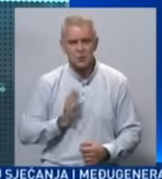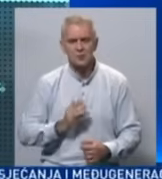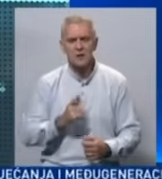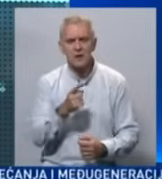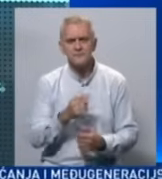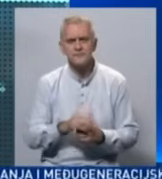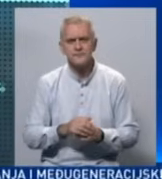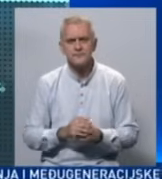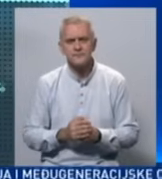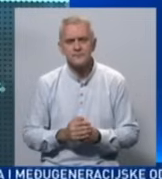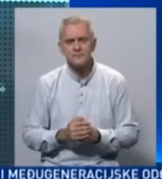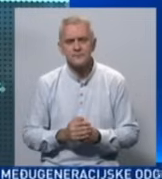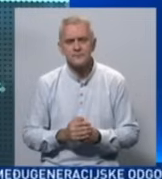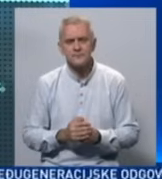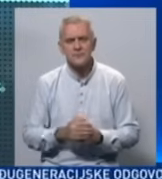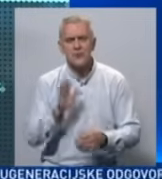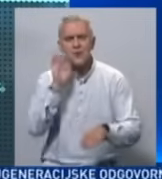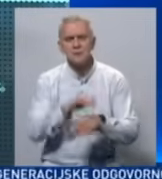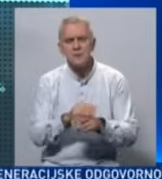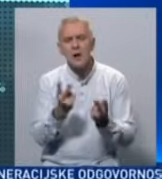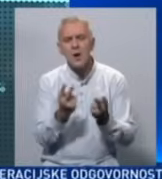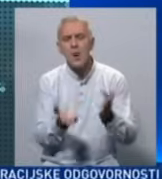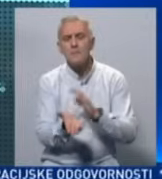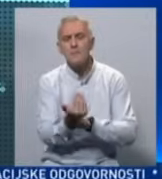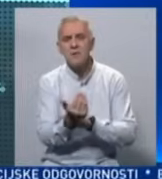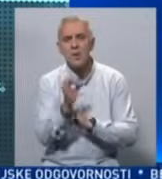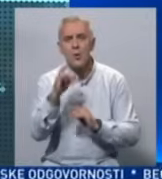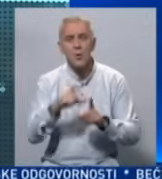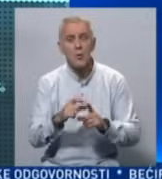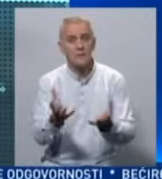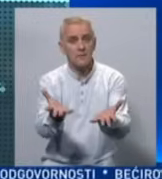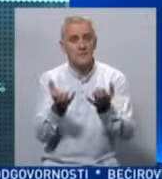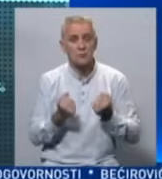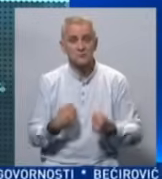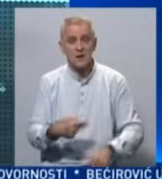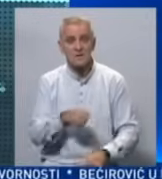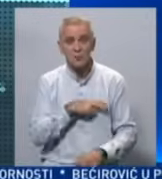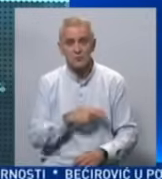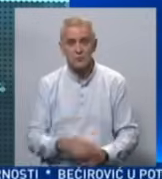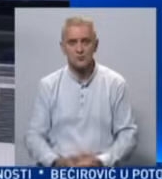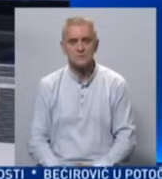oko bijega od preuzimanja odgovornosti.